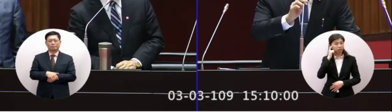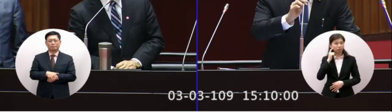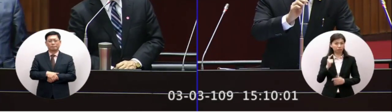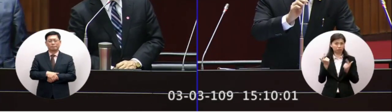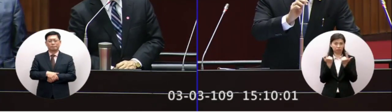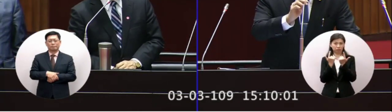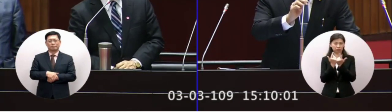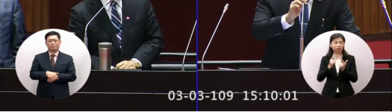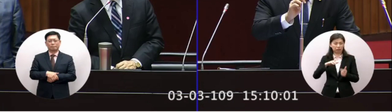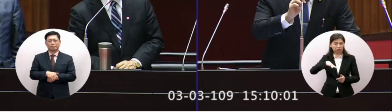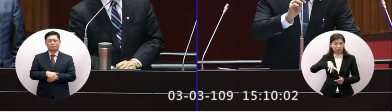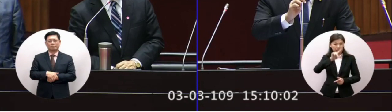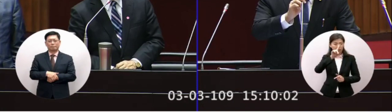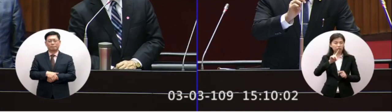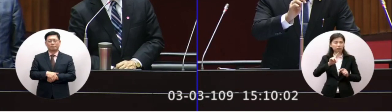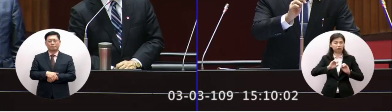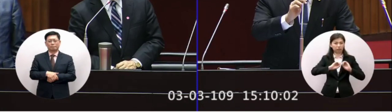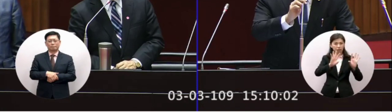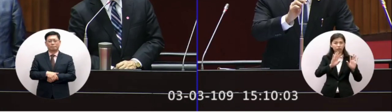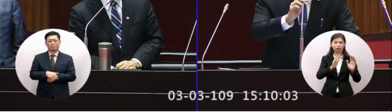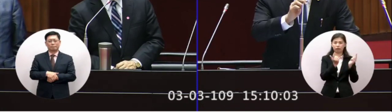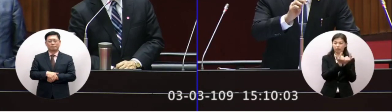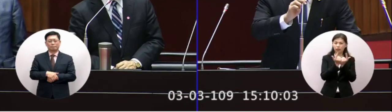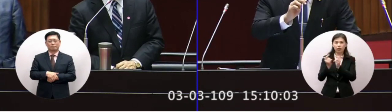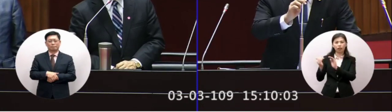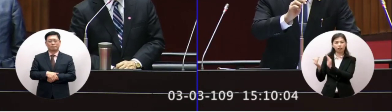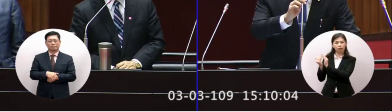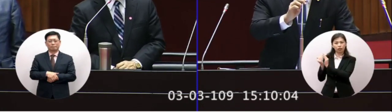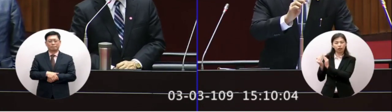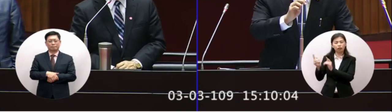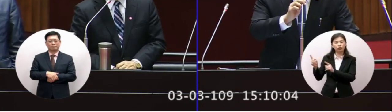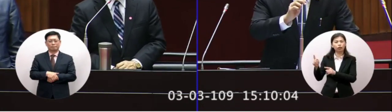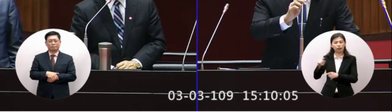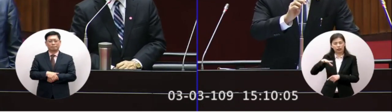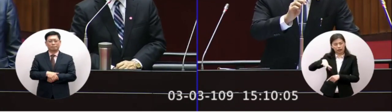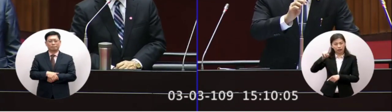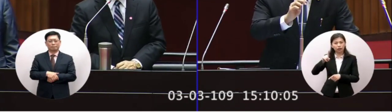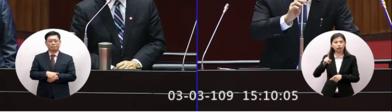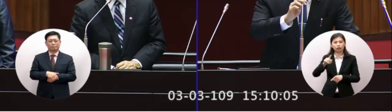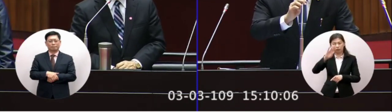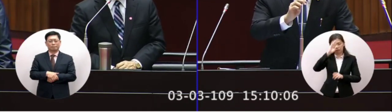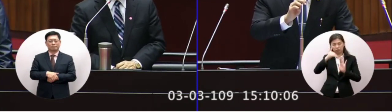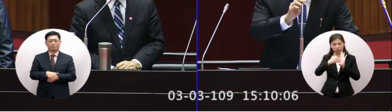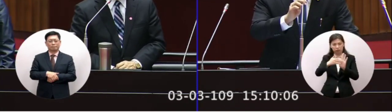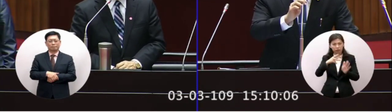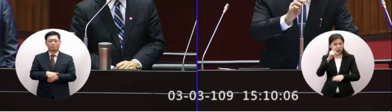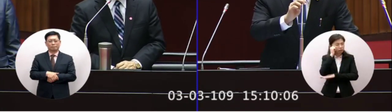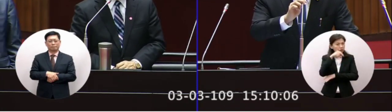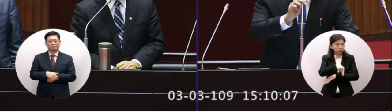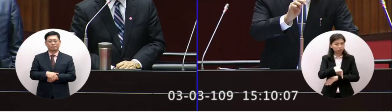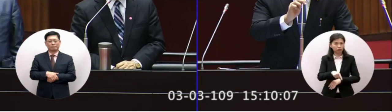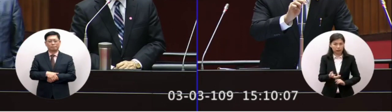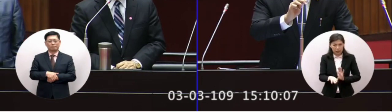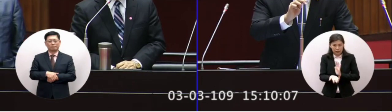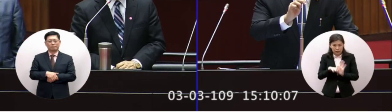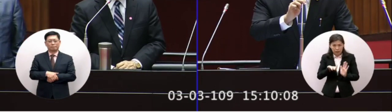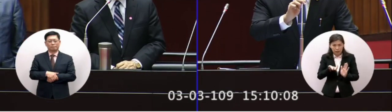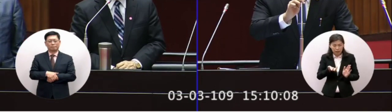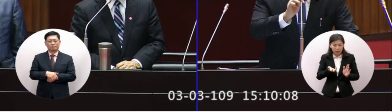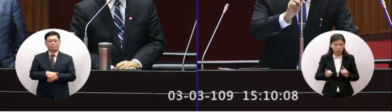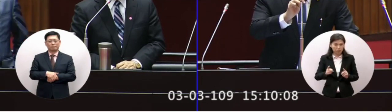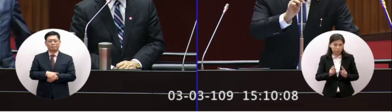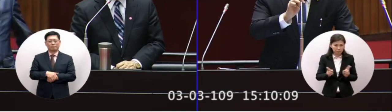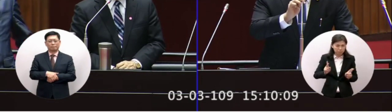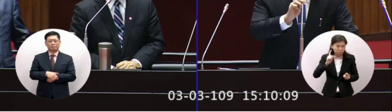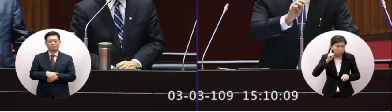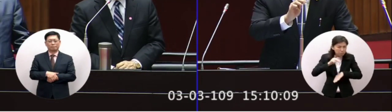北市率先推出的防疫旅馆跟桃园市这几天推出的关怀旅馆符不符合你所说的超前部署减灾的